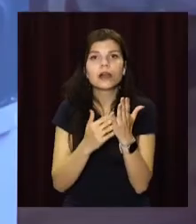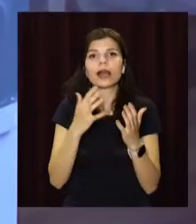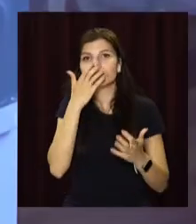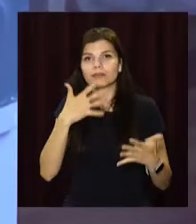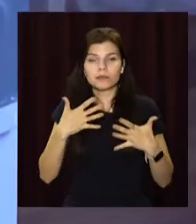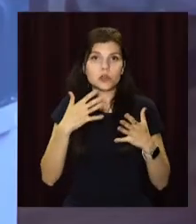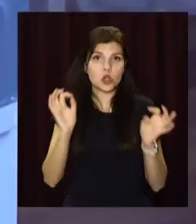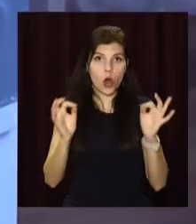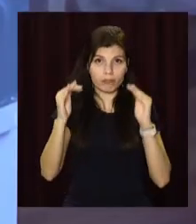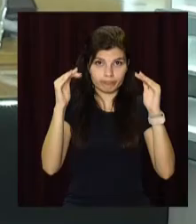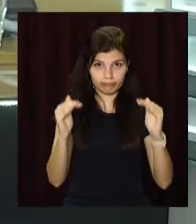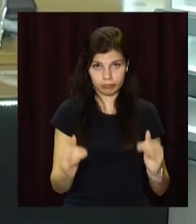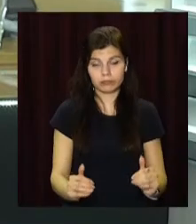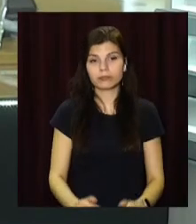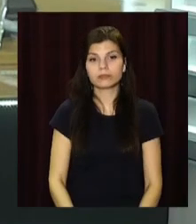киснем.